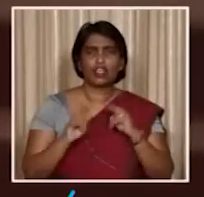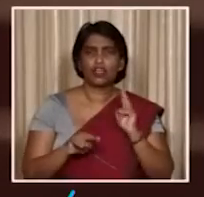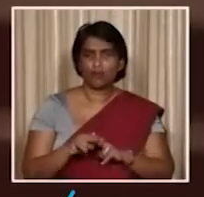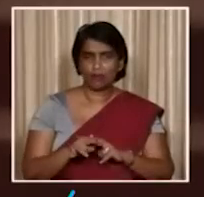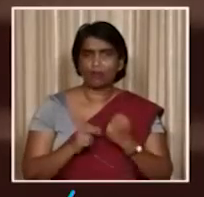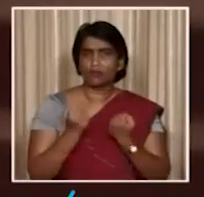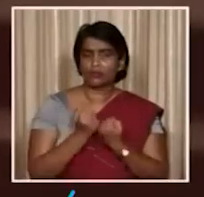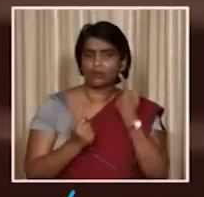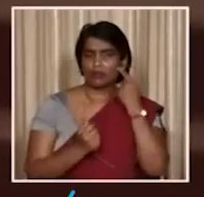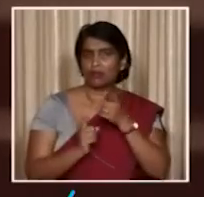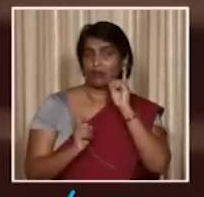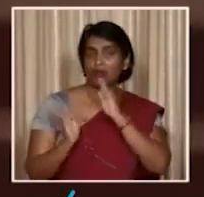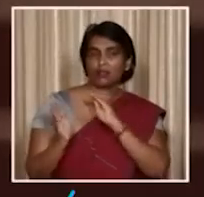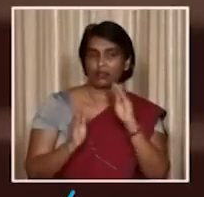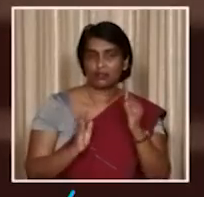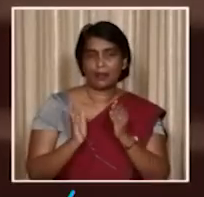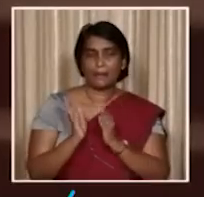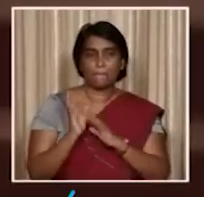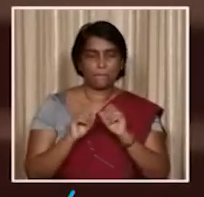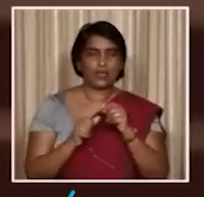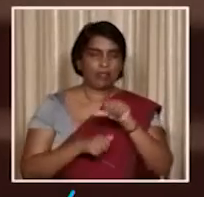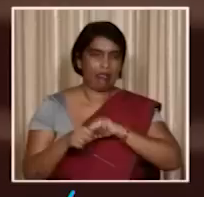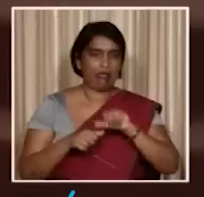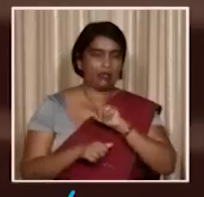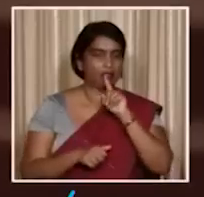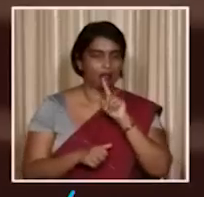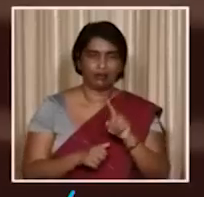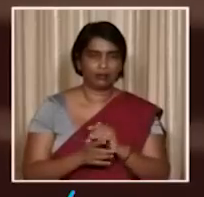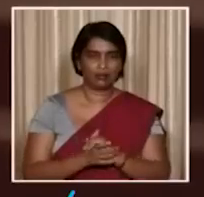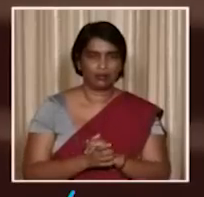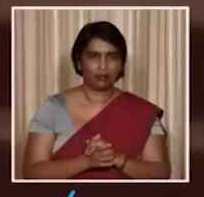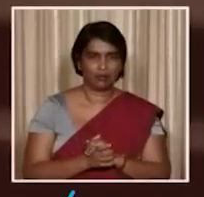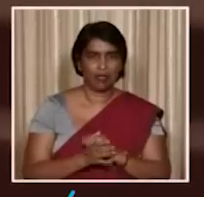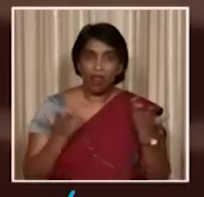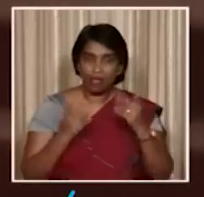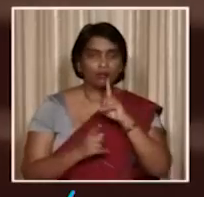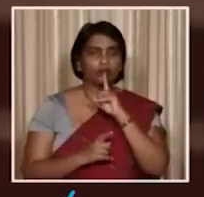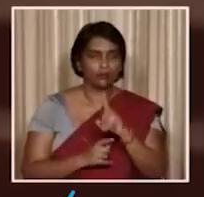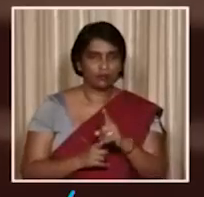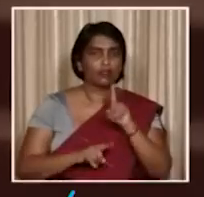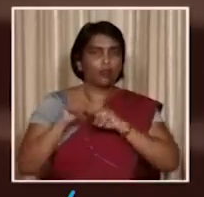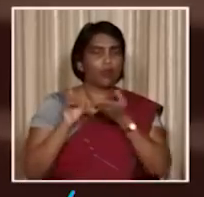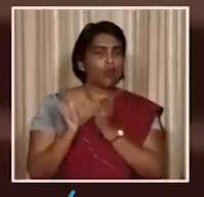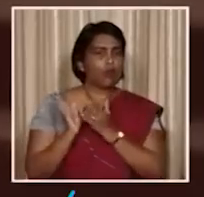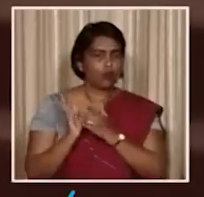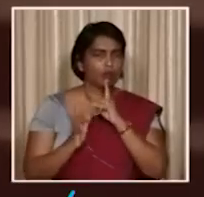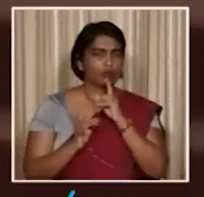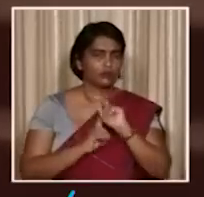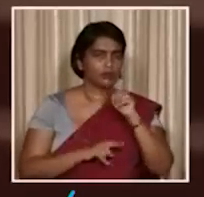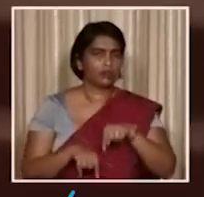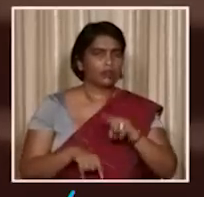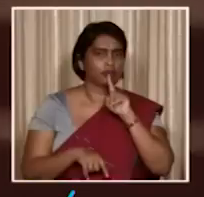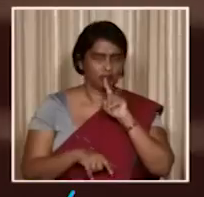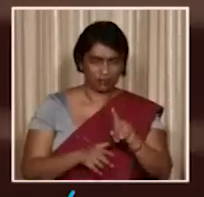දෙන ප්‍රතිපාදන ප්‍රමාද කරන්න කියලා මට මාධ්‍ය ආයතනයක් කිව්වේ. නෑ නෑ මම එහෙම නැත්තම් ඔබතුමාලට කියන්න පුළුවන් ඒ සාකච්ඡාවේ මොකද උනේ කියලා මේ සභාවේ අද